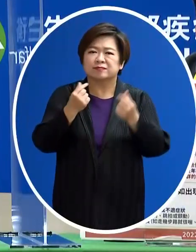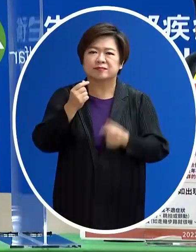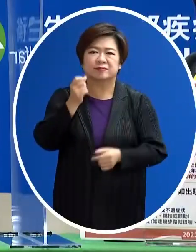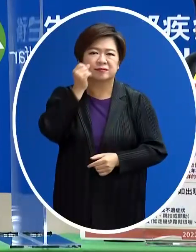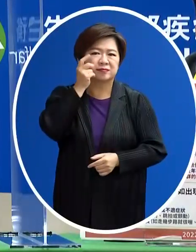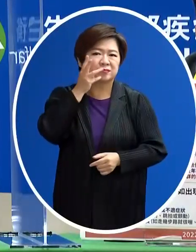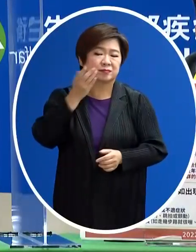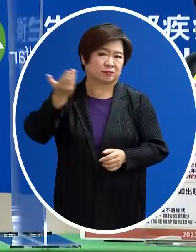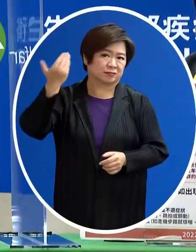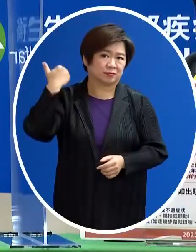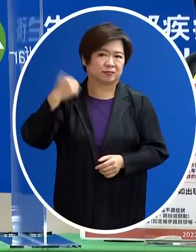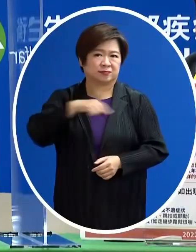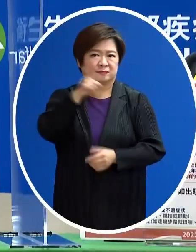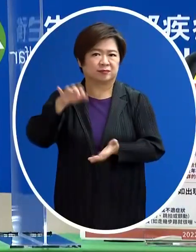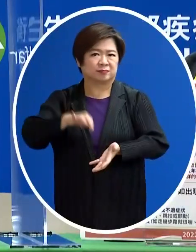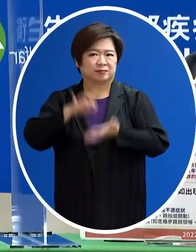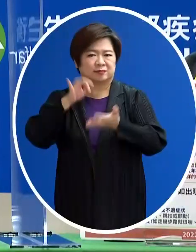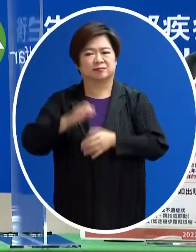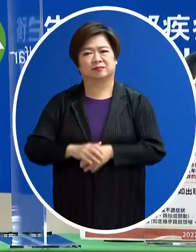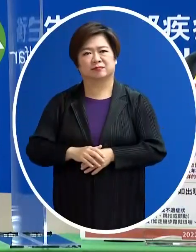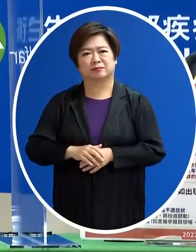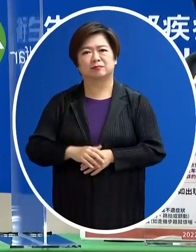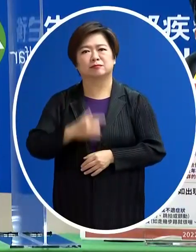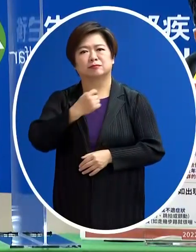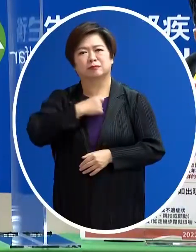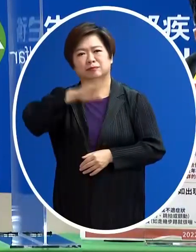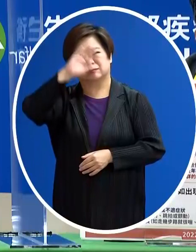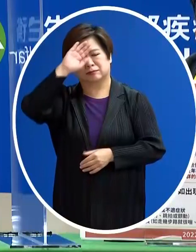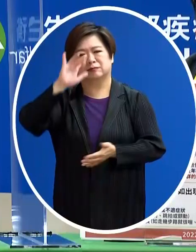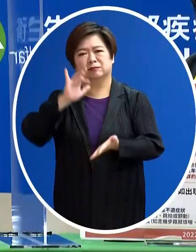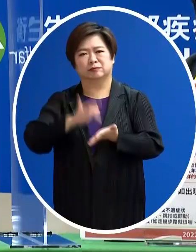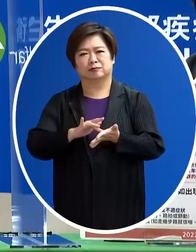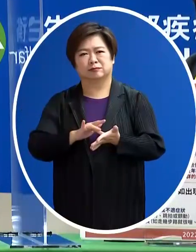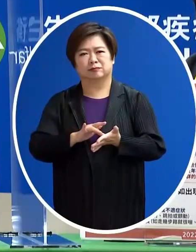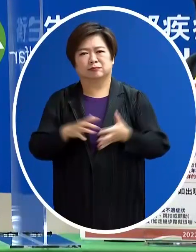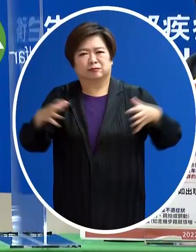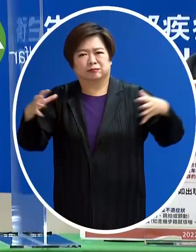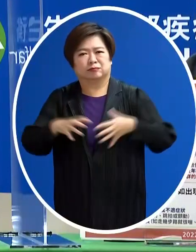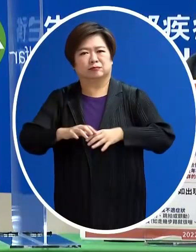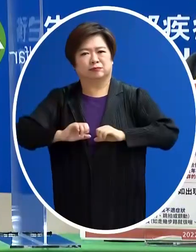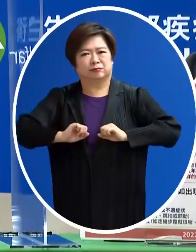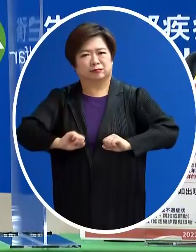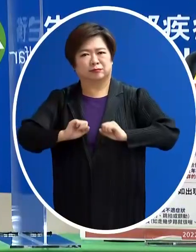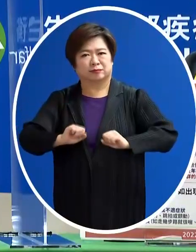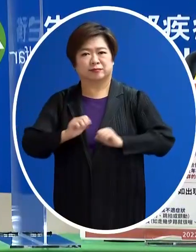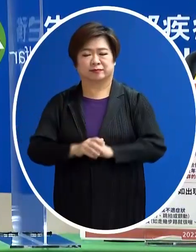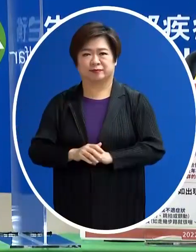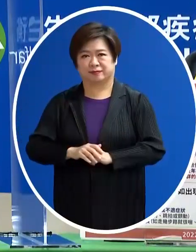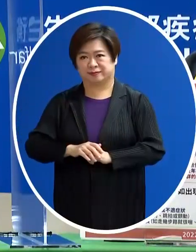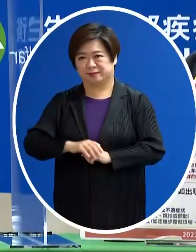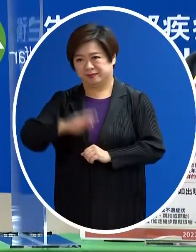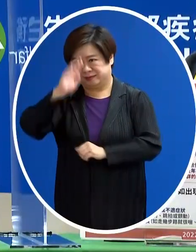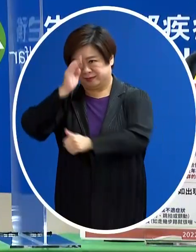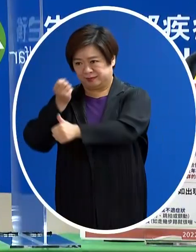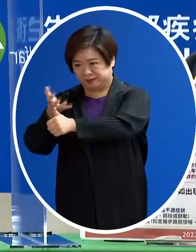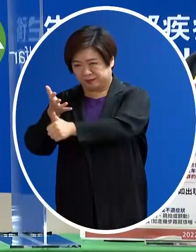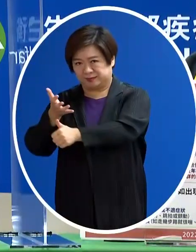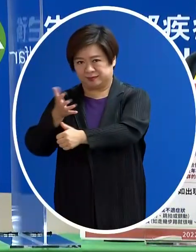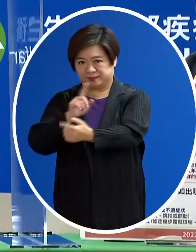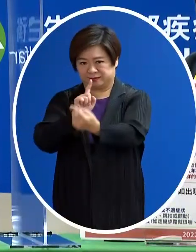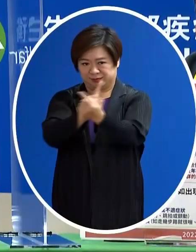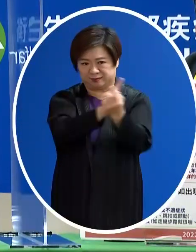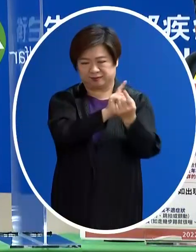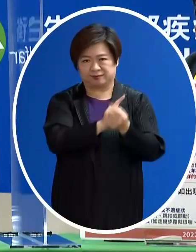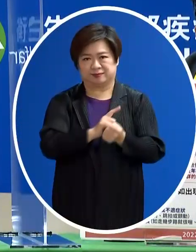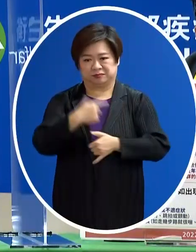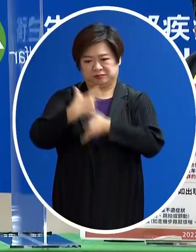大家就在讲说怎么样与病毒共存，好，怎么样就是染疫者跟接触者自我的